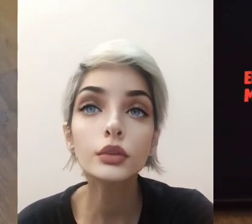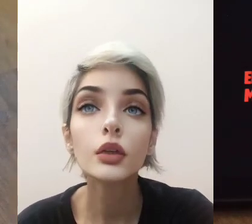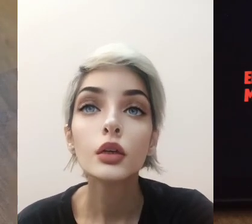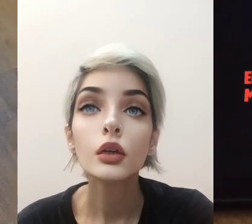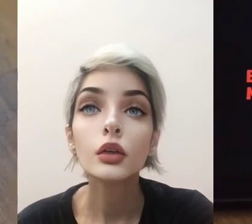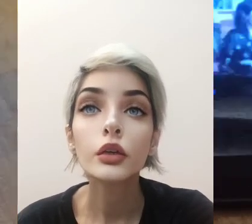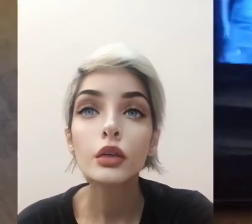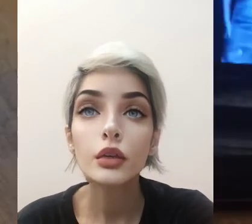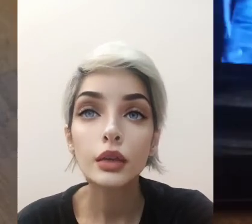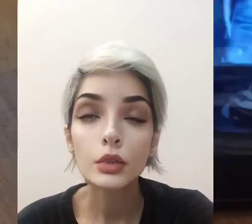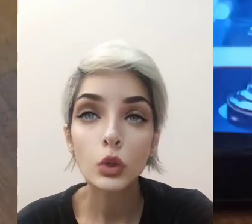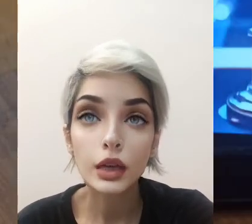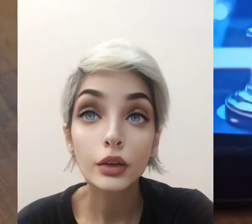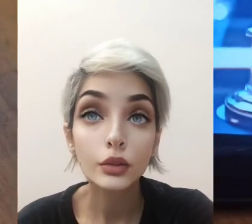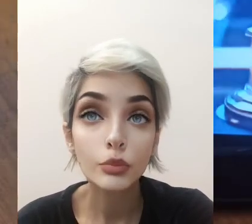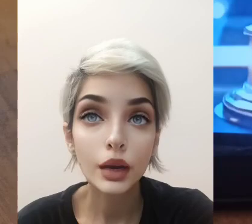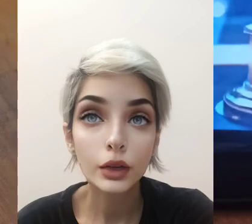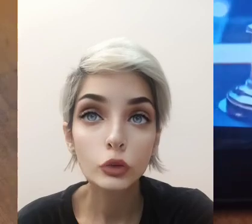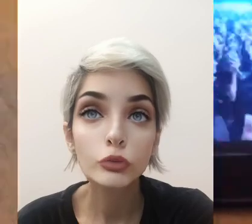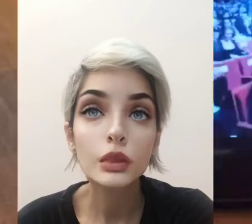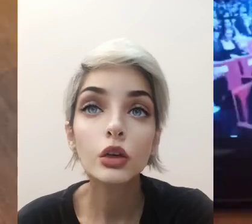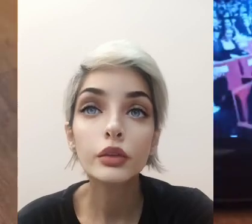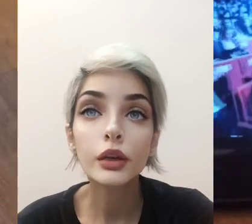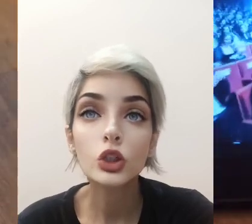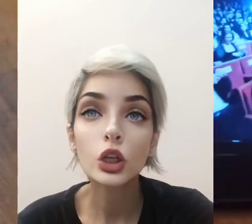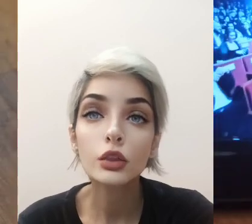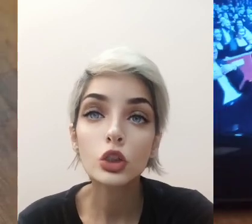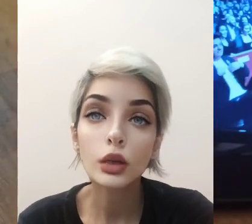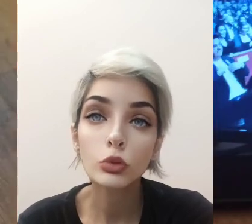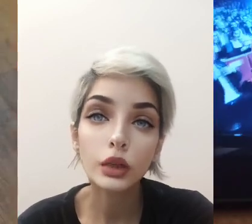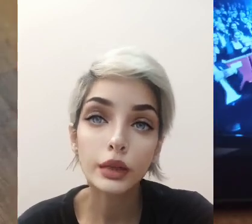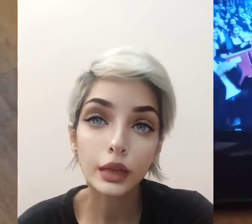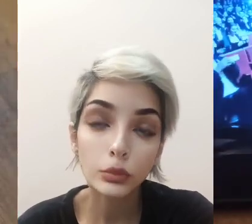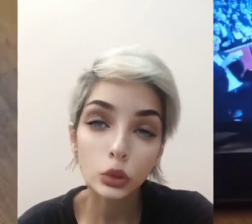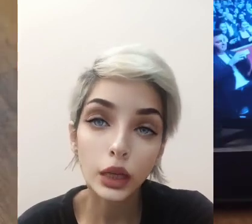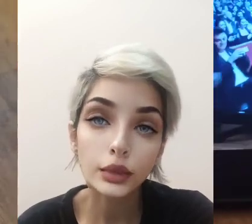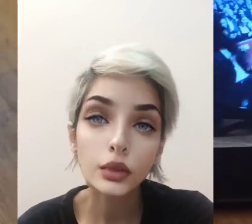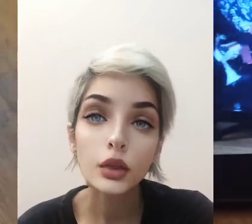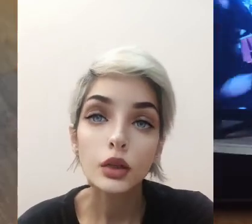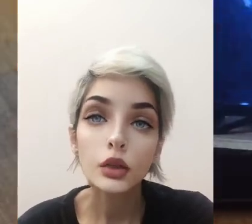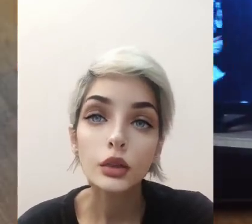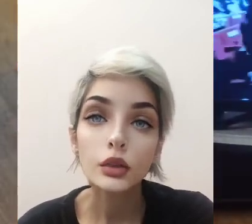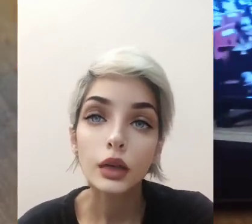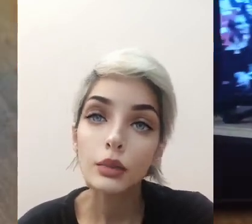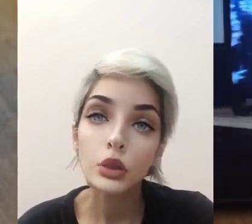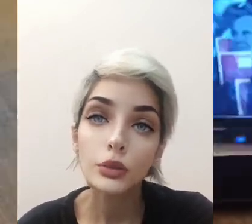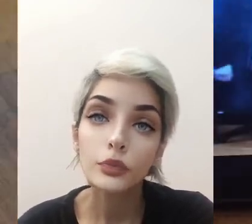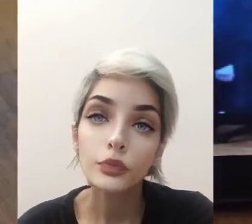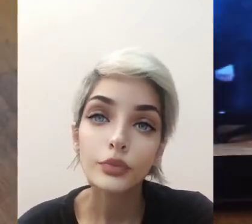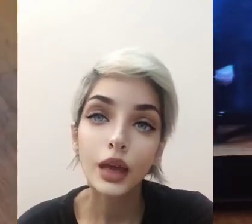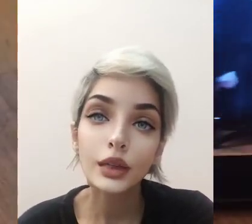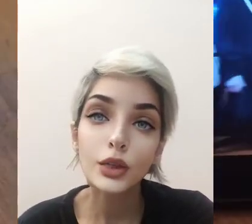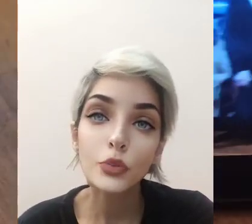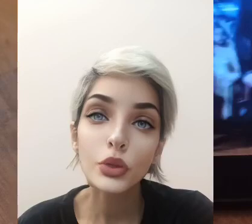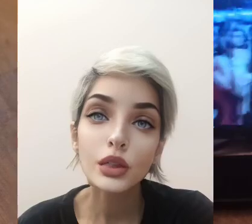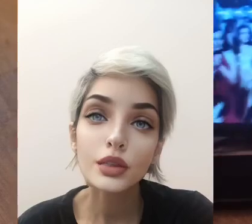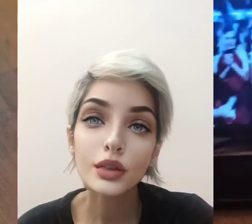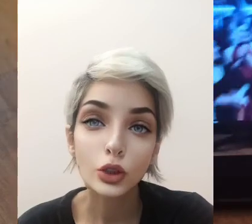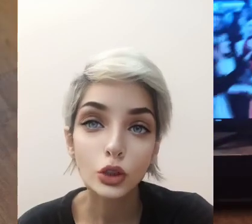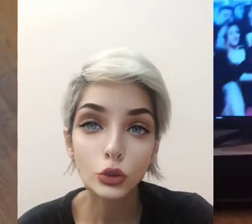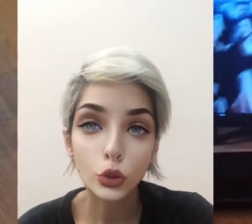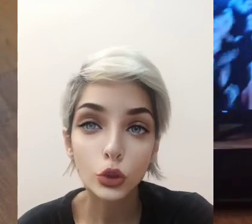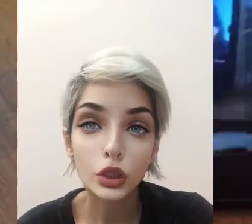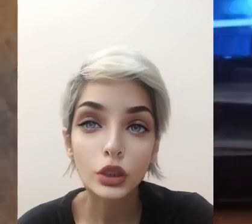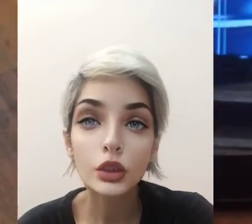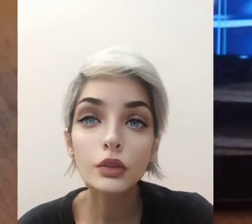گرفتن. یه سری از بازیگرای معروف مثل هاندرچل دیشب کلن نبودن. همین، اگه به سریال